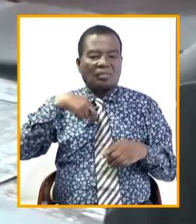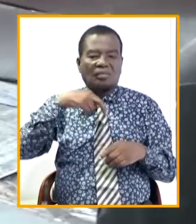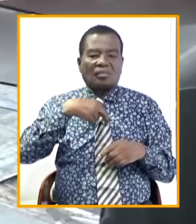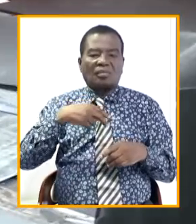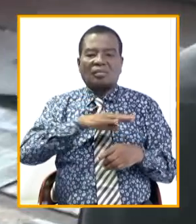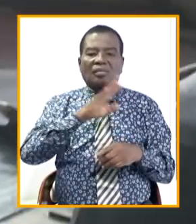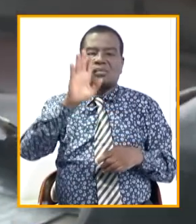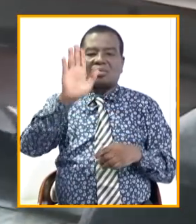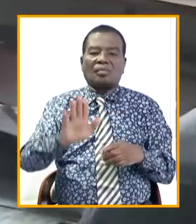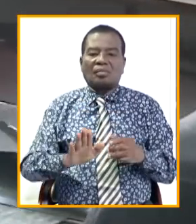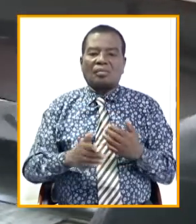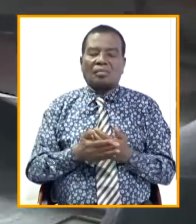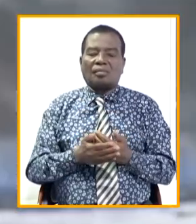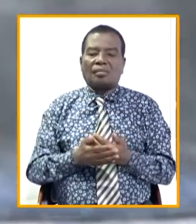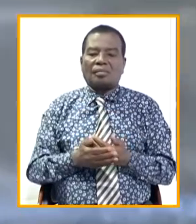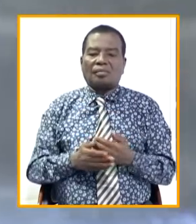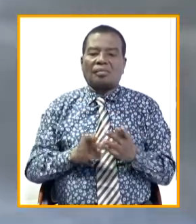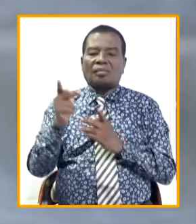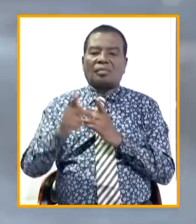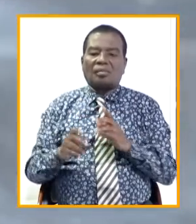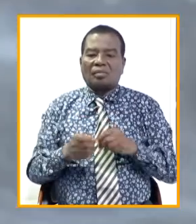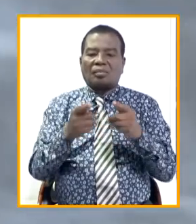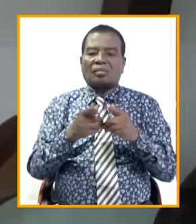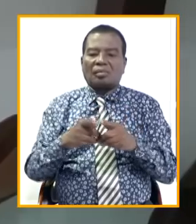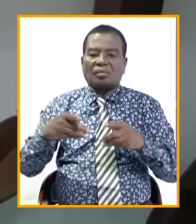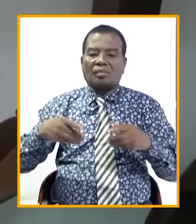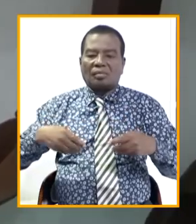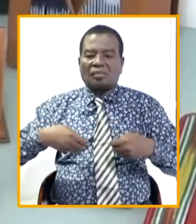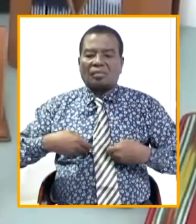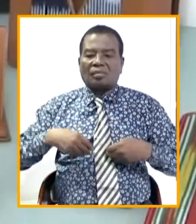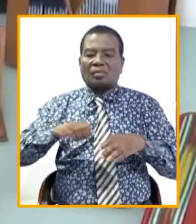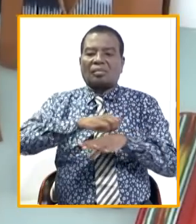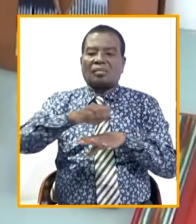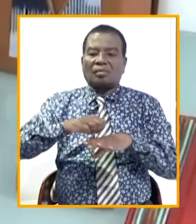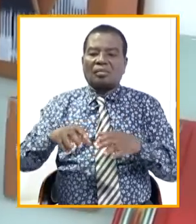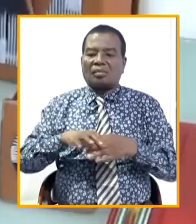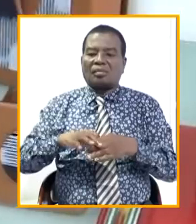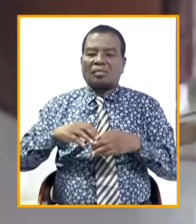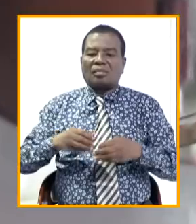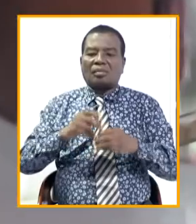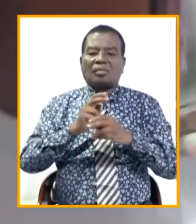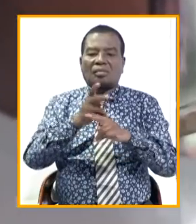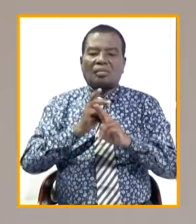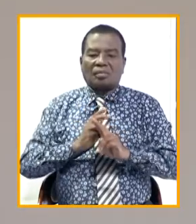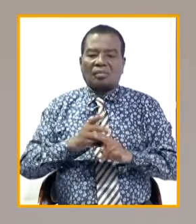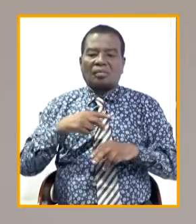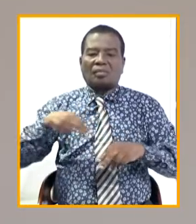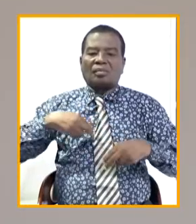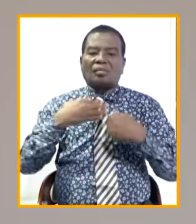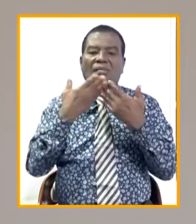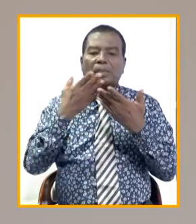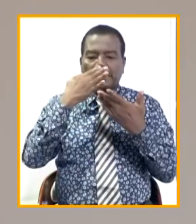saluant le programme d'accompagnement des micro et petites entreprises, des jeunes s'engagent au remboursement des prêts reçus. Nous tenons vraiment à dire